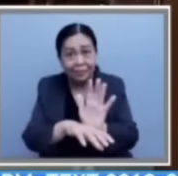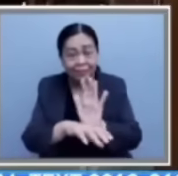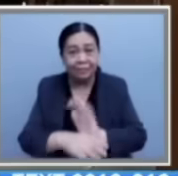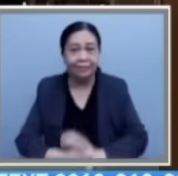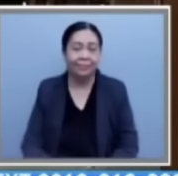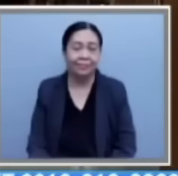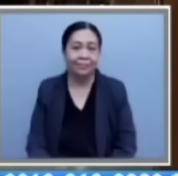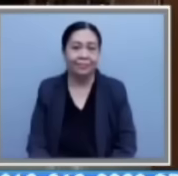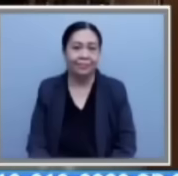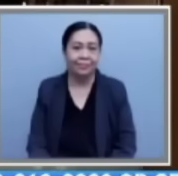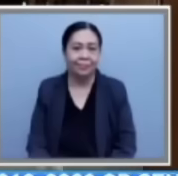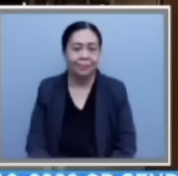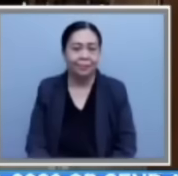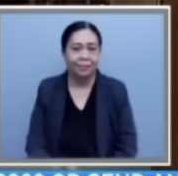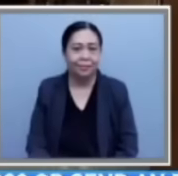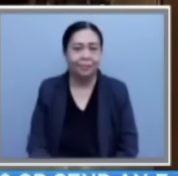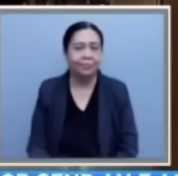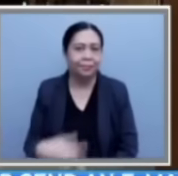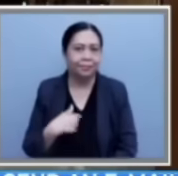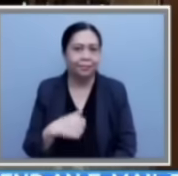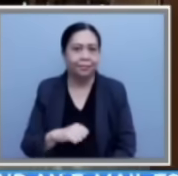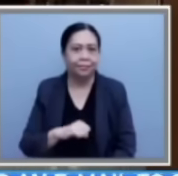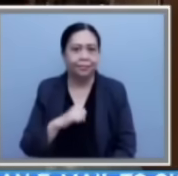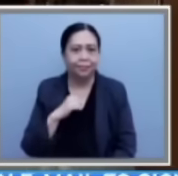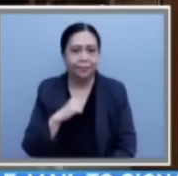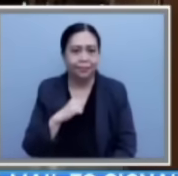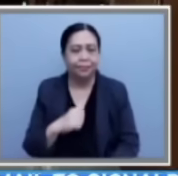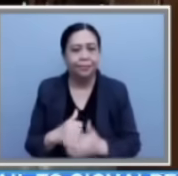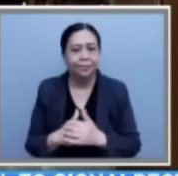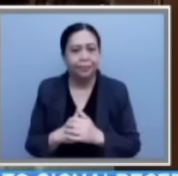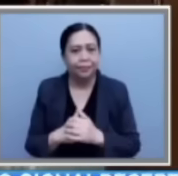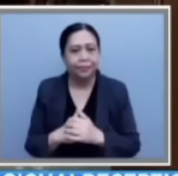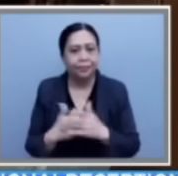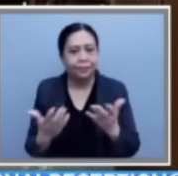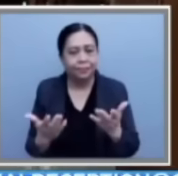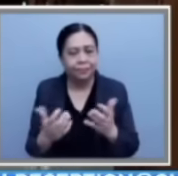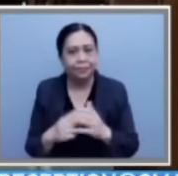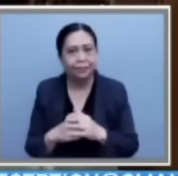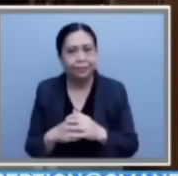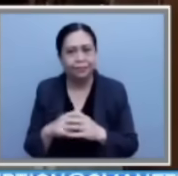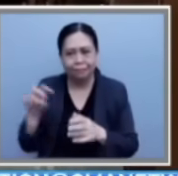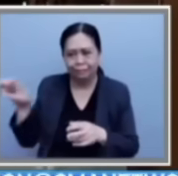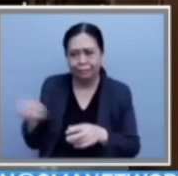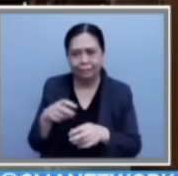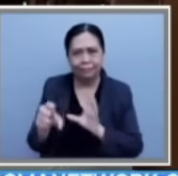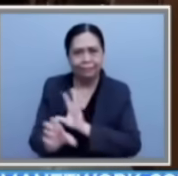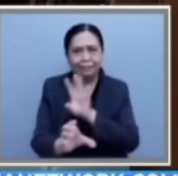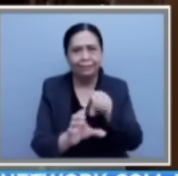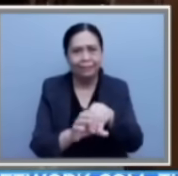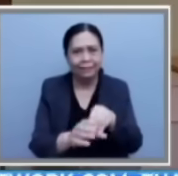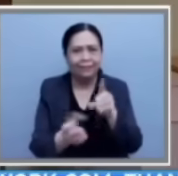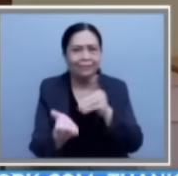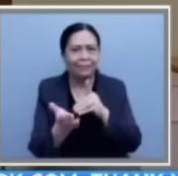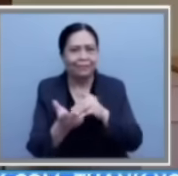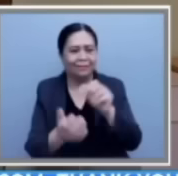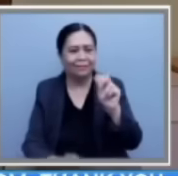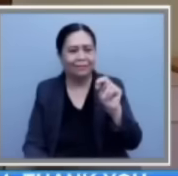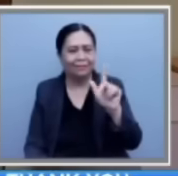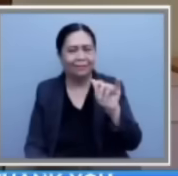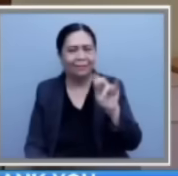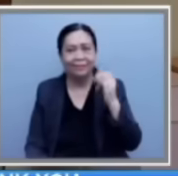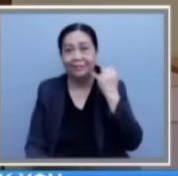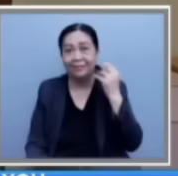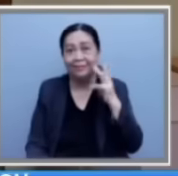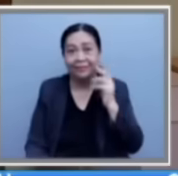Ward proud ako na nadir ko ang pag crossover ni ni doc Analyn sa ano sa Royal blood I'm just